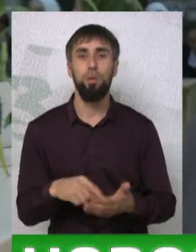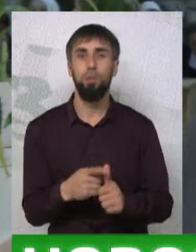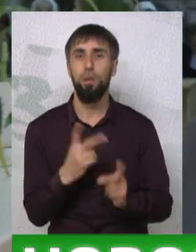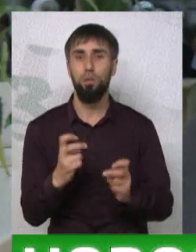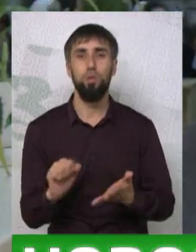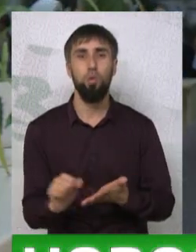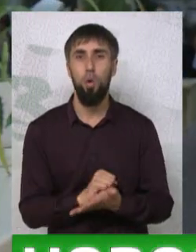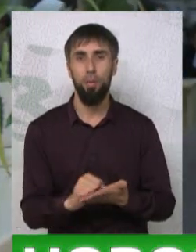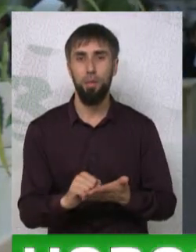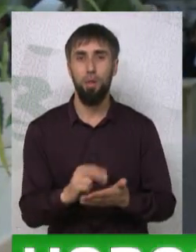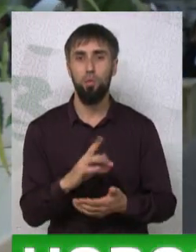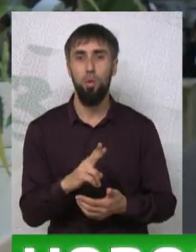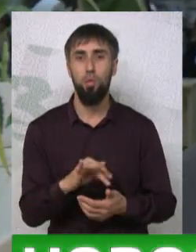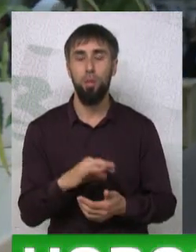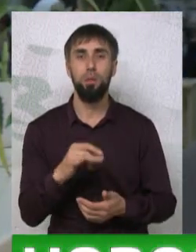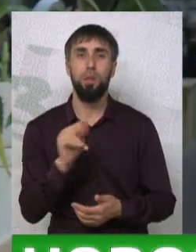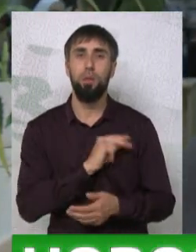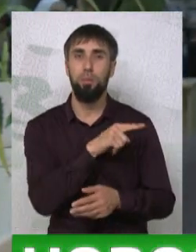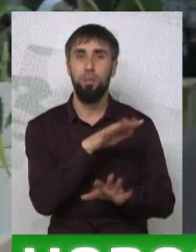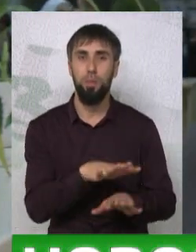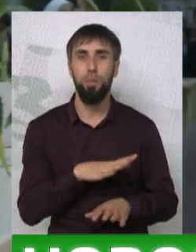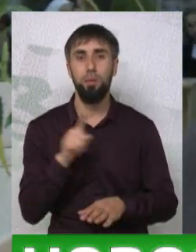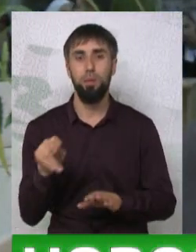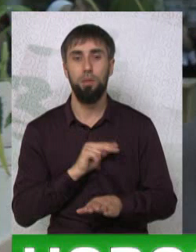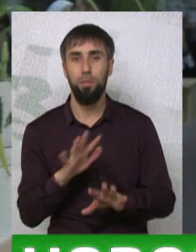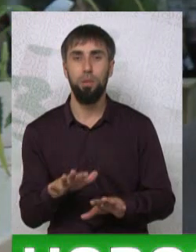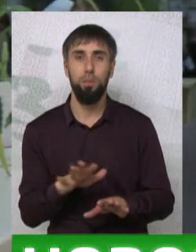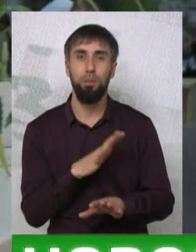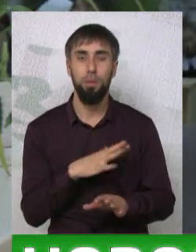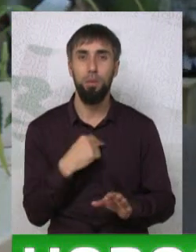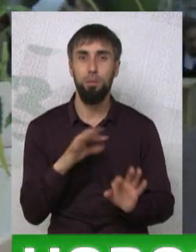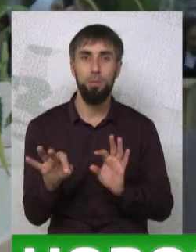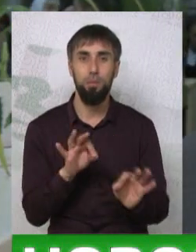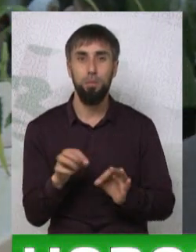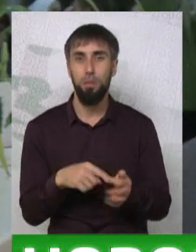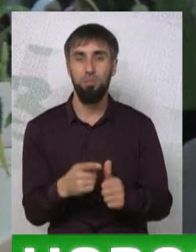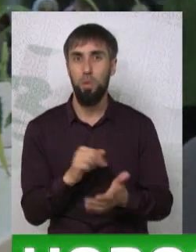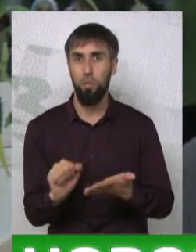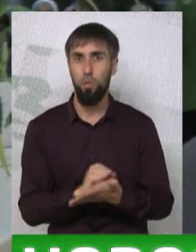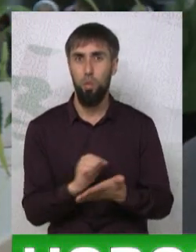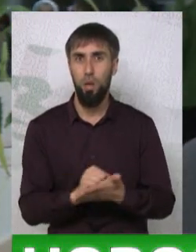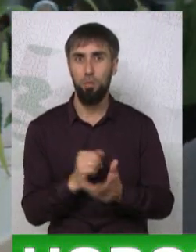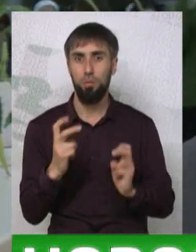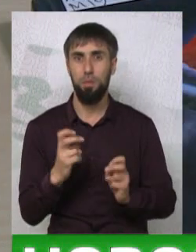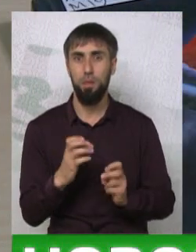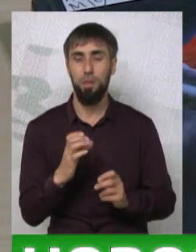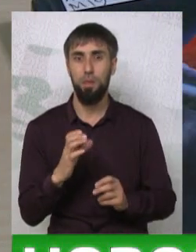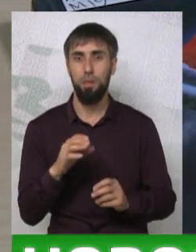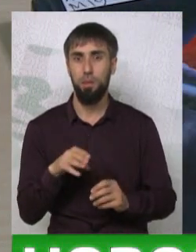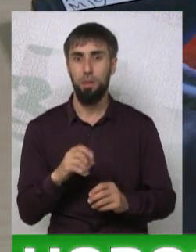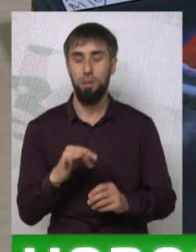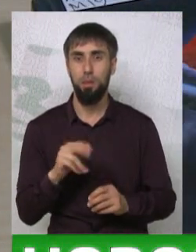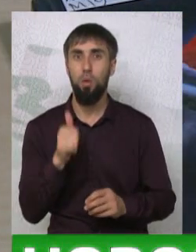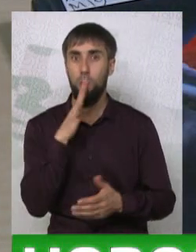документальные. Работал там-то, там-то, там-то. Сухая статистика. А есть,